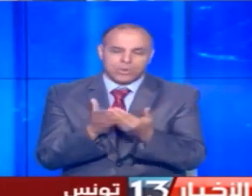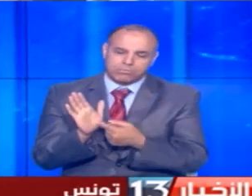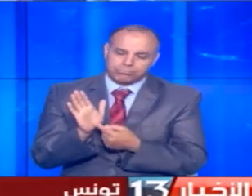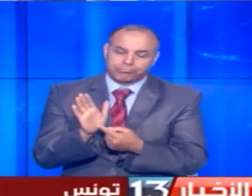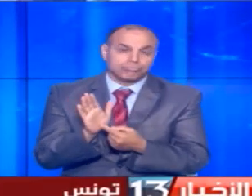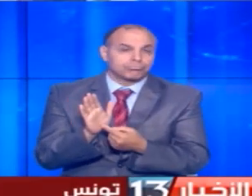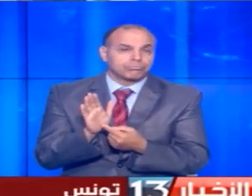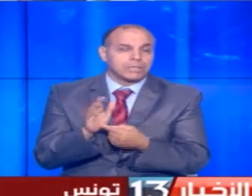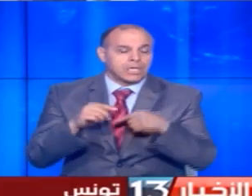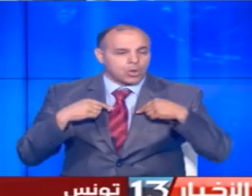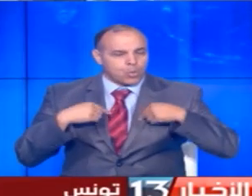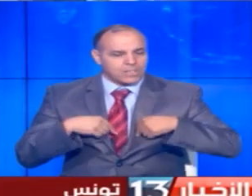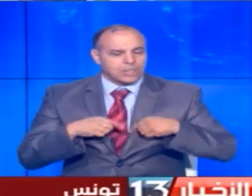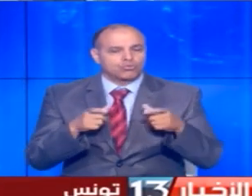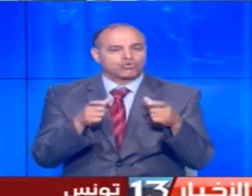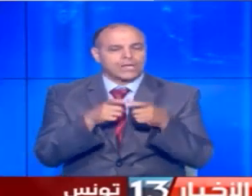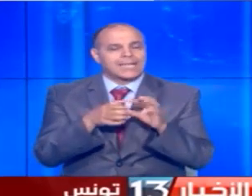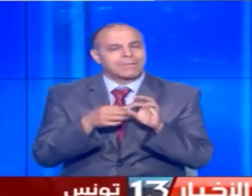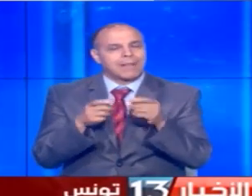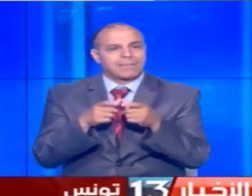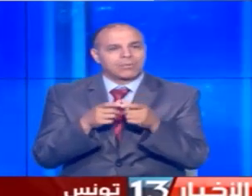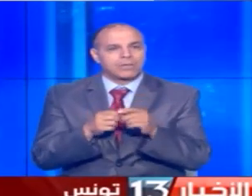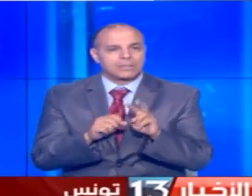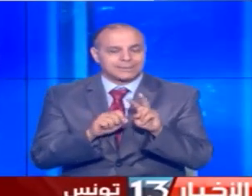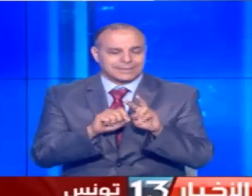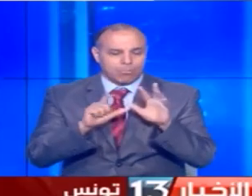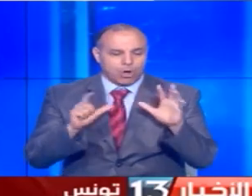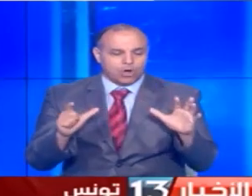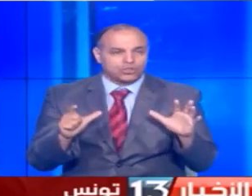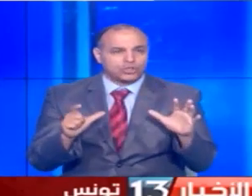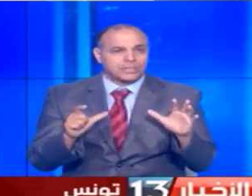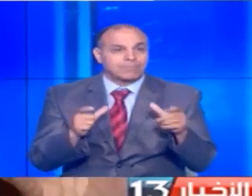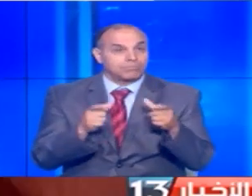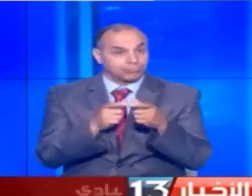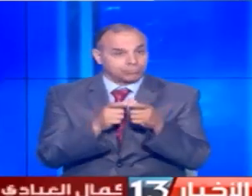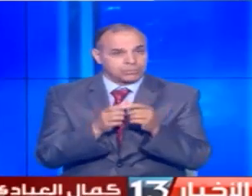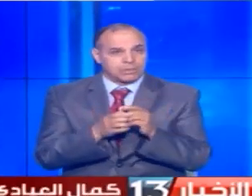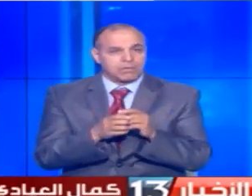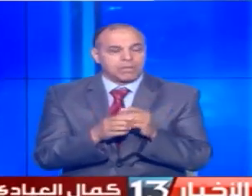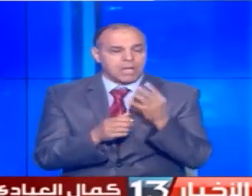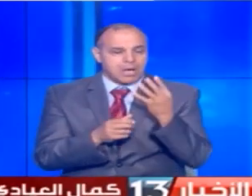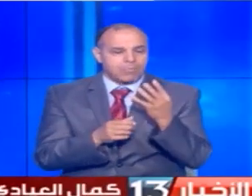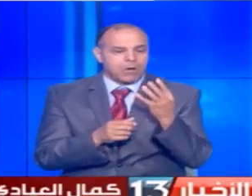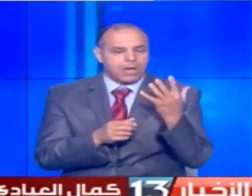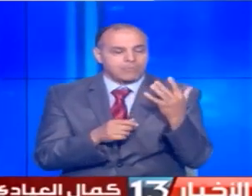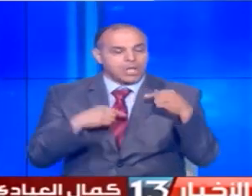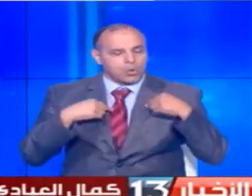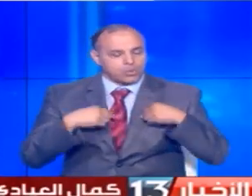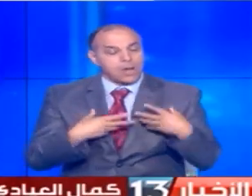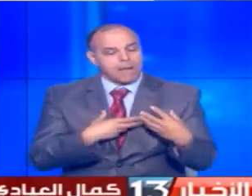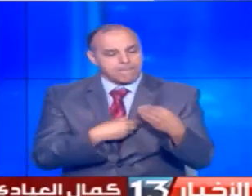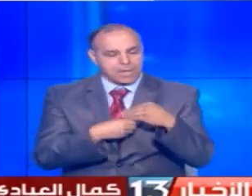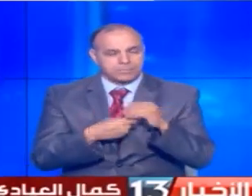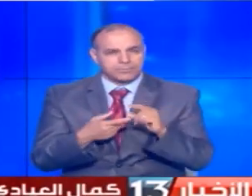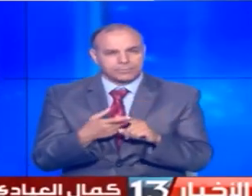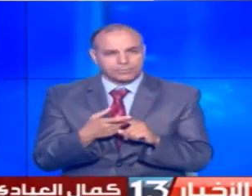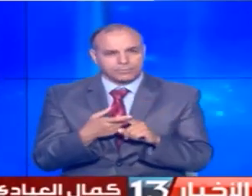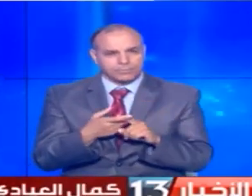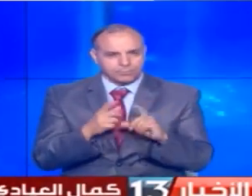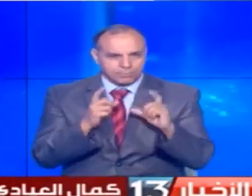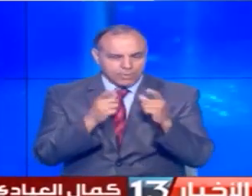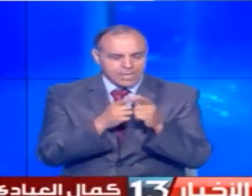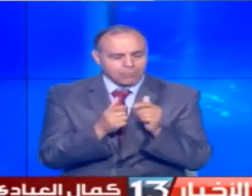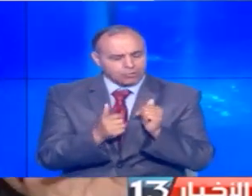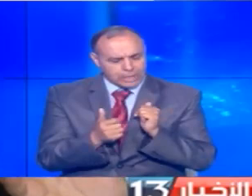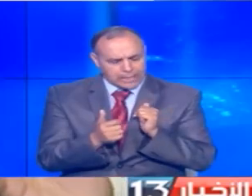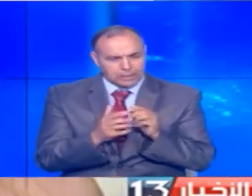عددا من الوزارات والمؤسسات العمومية، 27 هيكل عمومي بما فيهم 4 أو 5 وزارات، بما فيهم هيئة